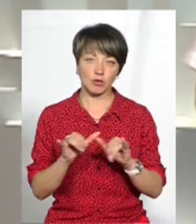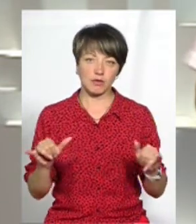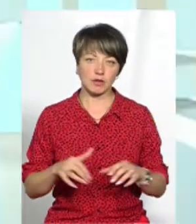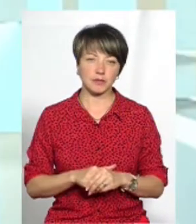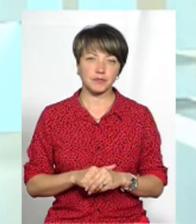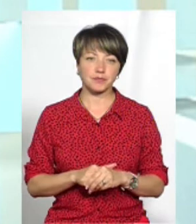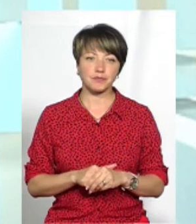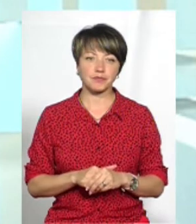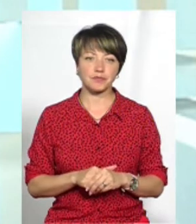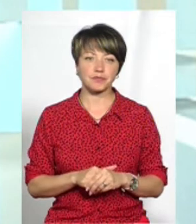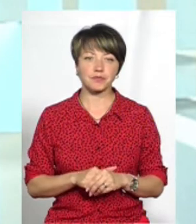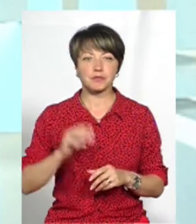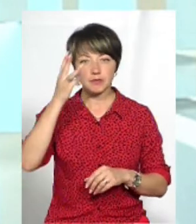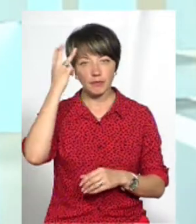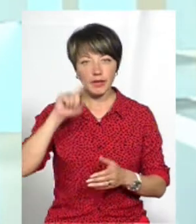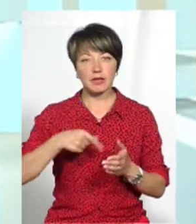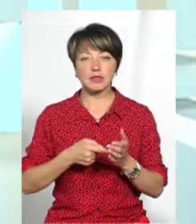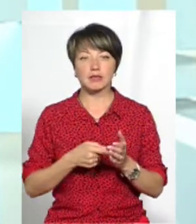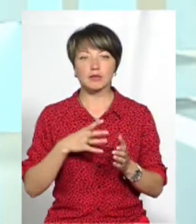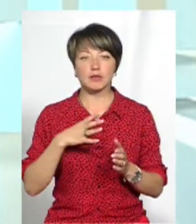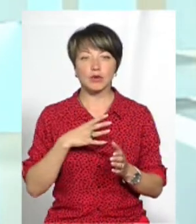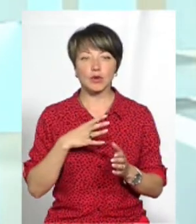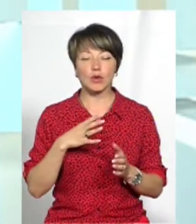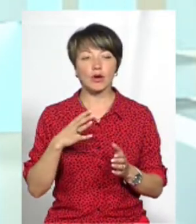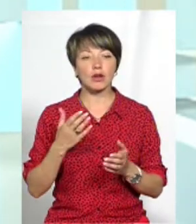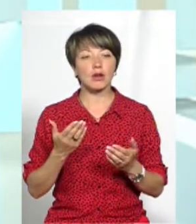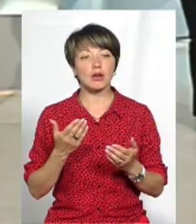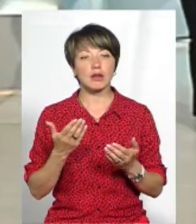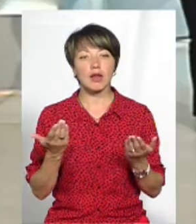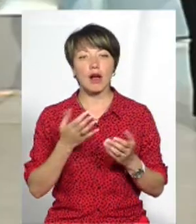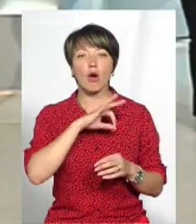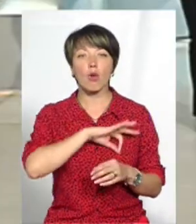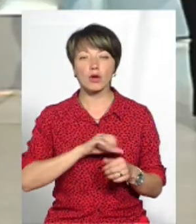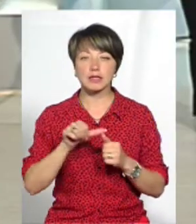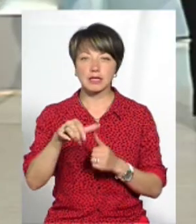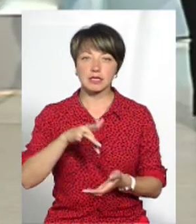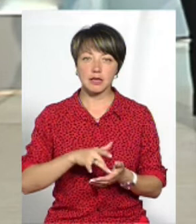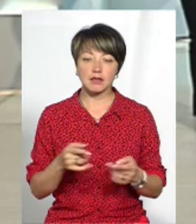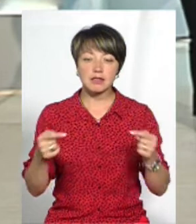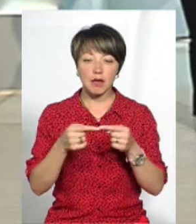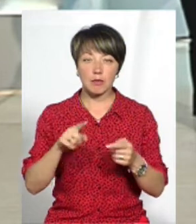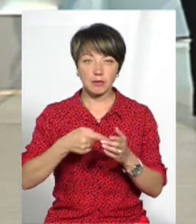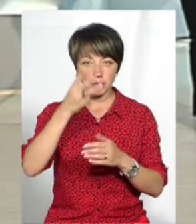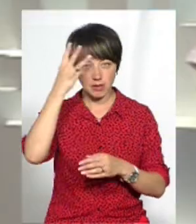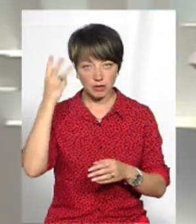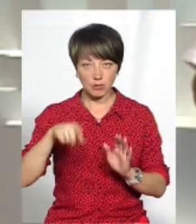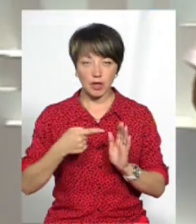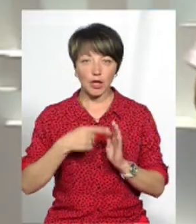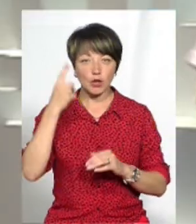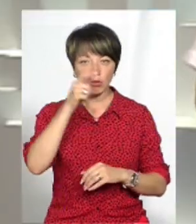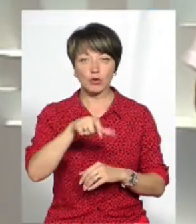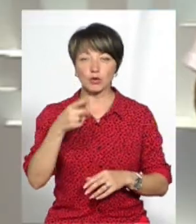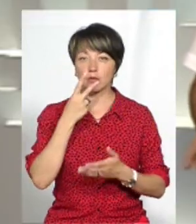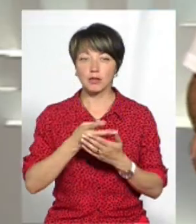розвивати. Те, що стосувалося Хмельницького, запитував житель округу, яка користь від децентралізації саме Хмельницькому? Я думаю, хмельничани